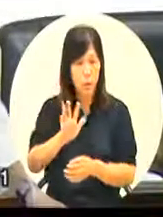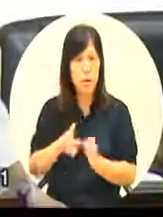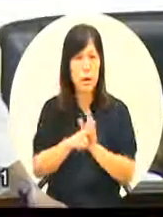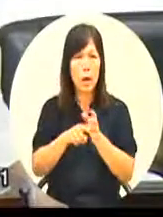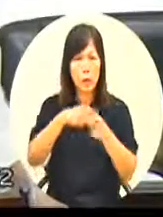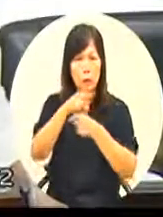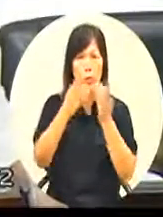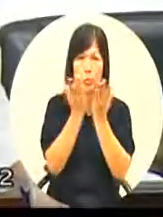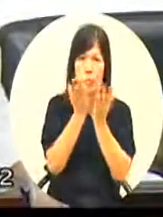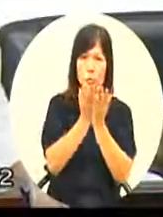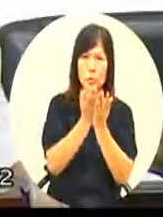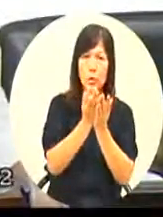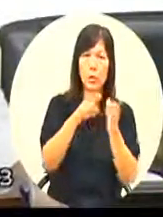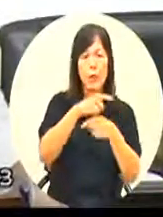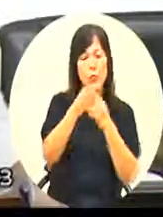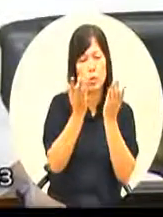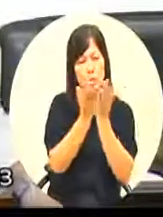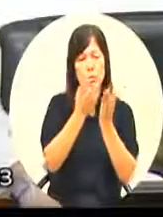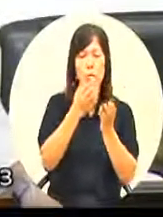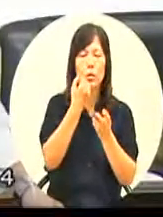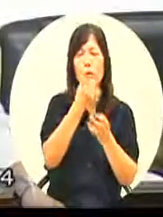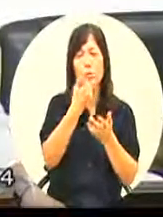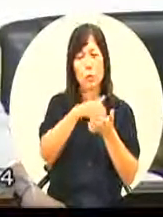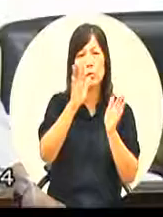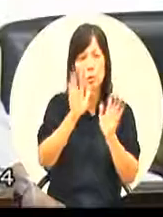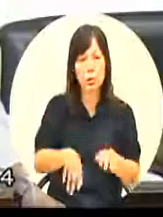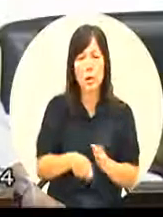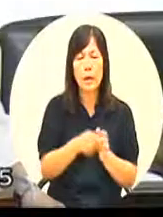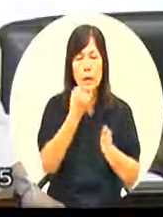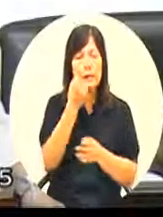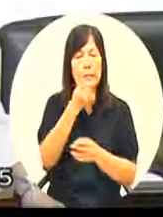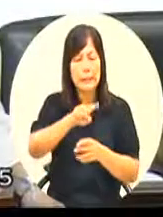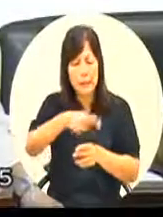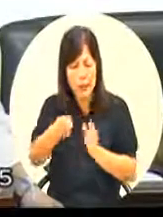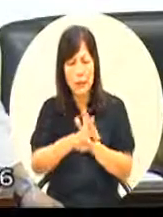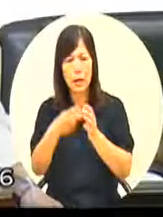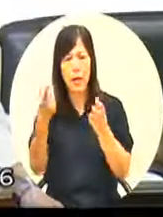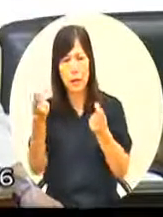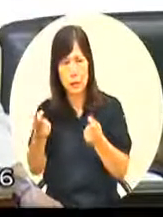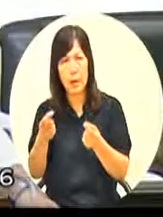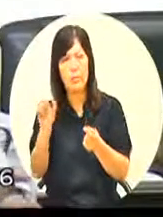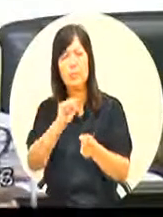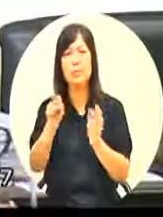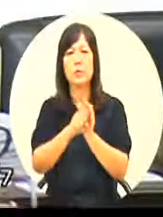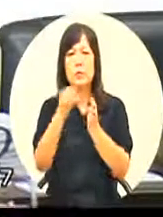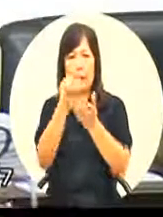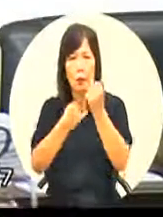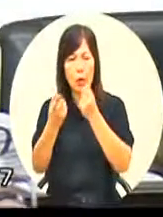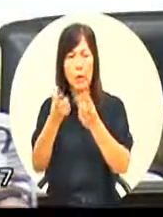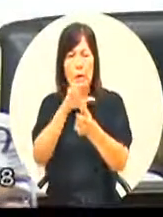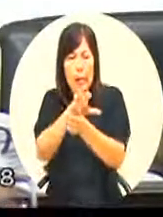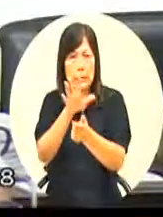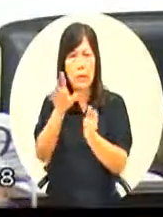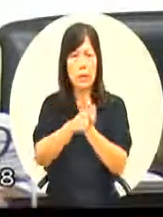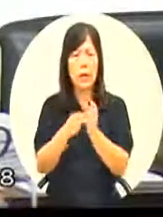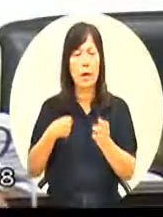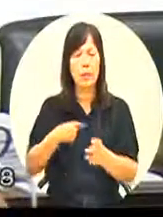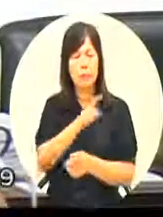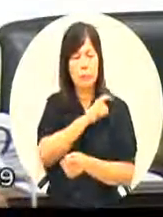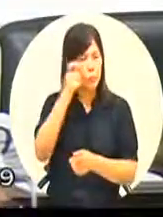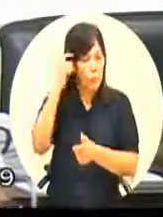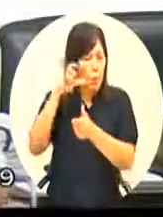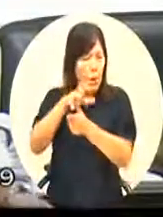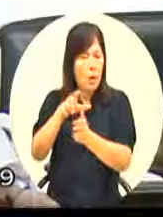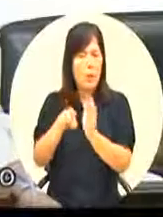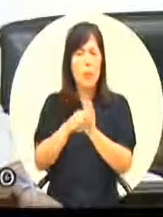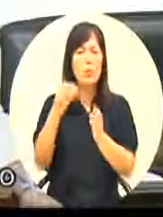学，他说已经转学就转学，他不希望下一个像他的女儿那样，那被强迫，他认为他的女儿是被强迫，一定要上，你不